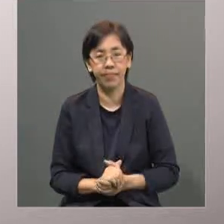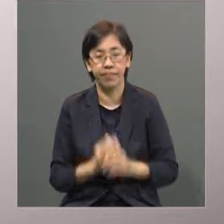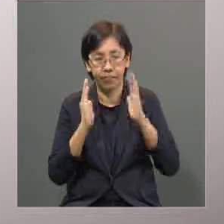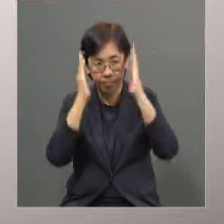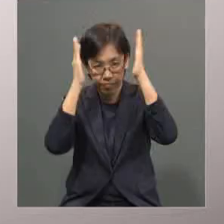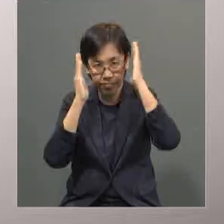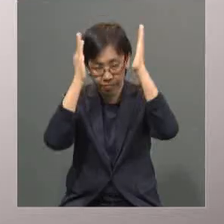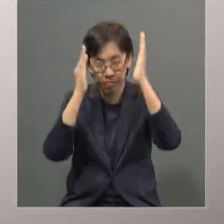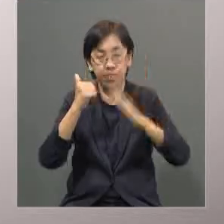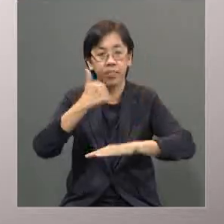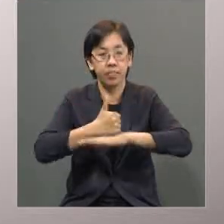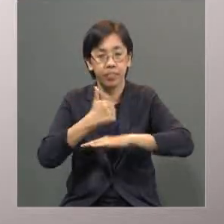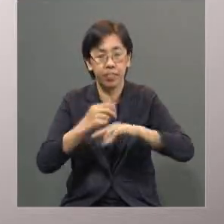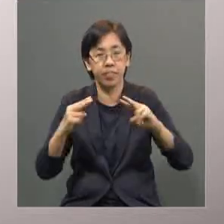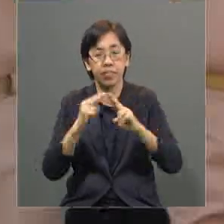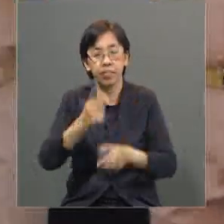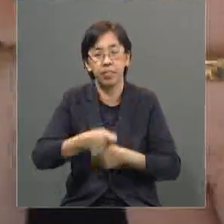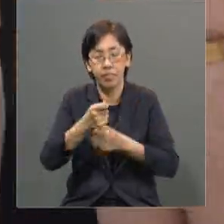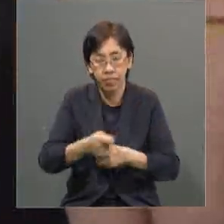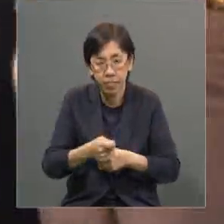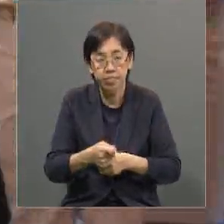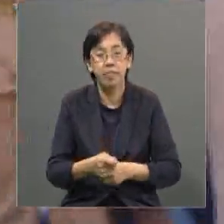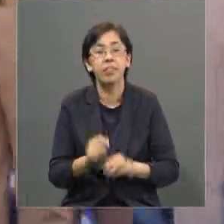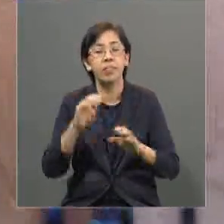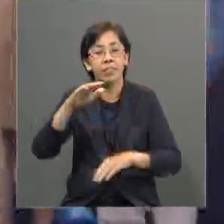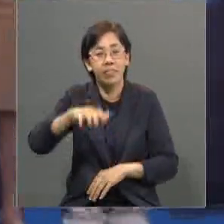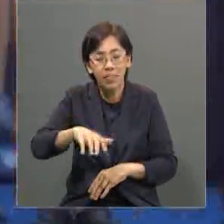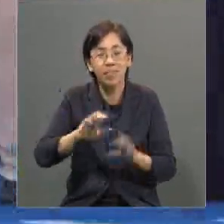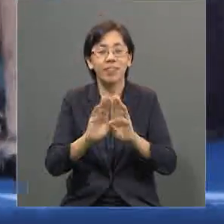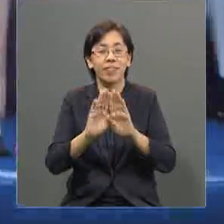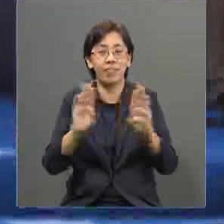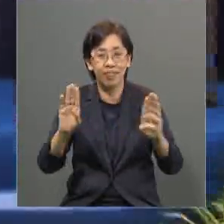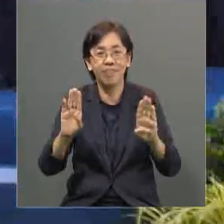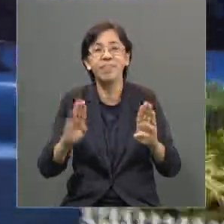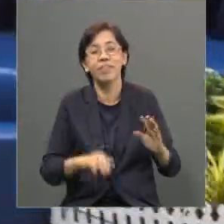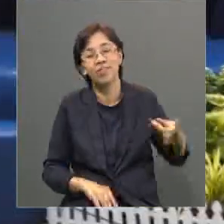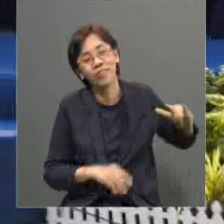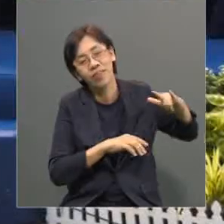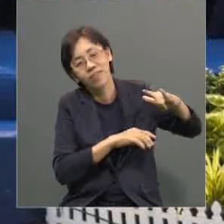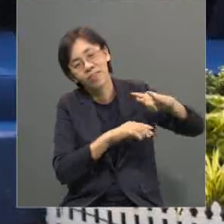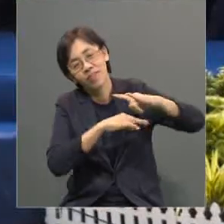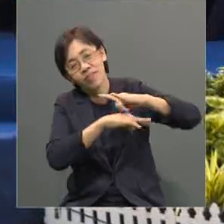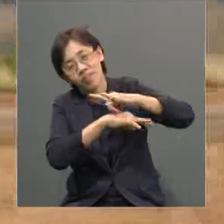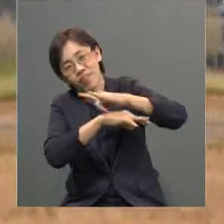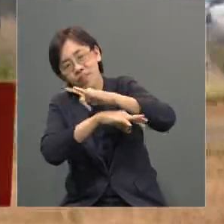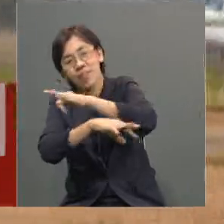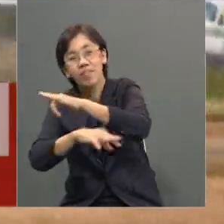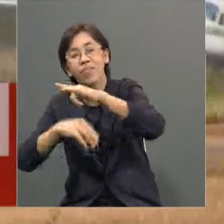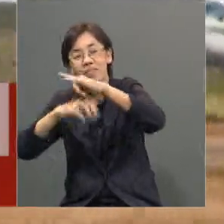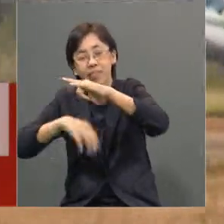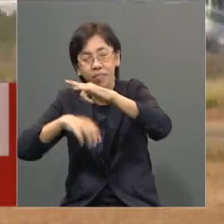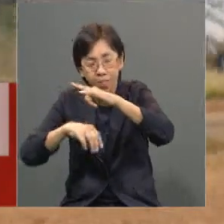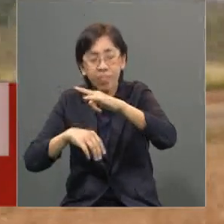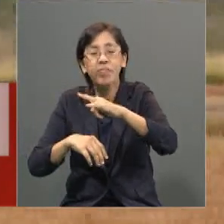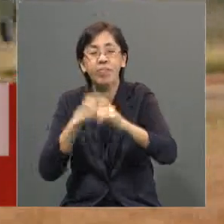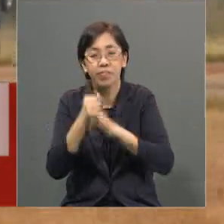ฐมนตรีว่าการกระทรวงเกษตรและสหกรณ์ก็ไปเปิดนะคะปฏิบัติการฝนหลวงประจำปี2567ที่โรง